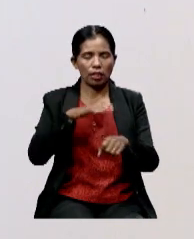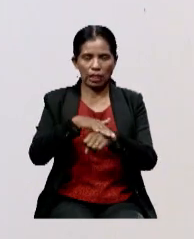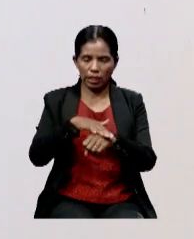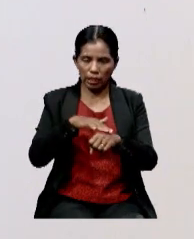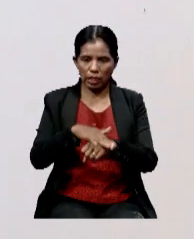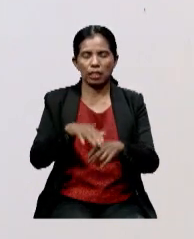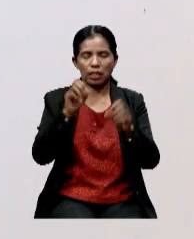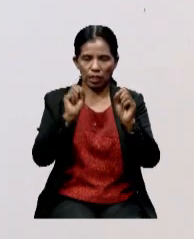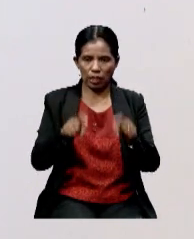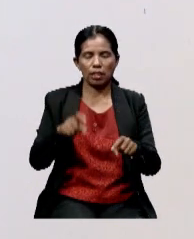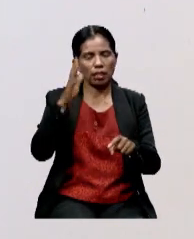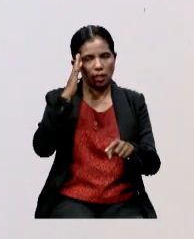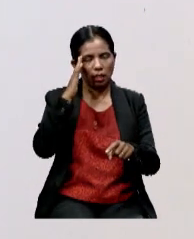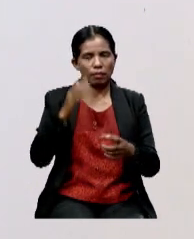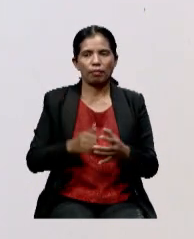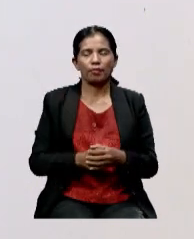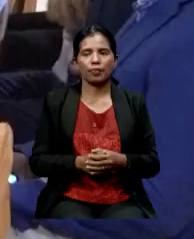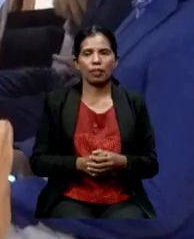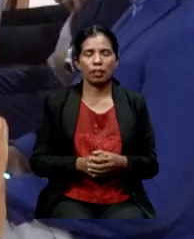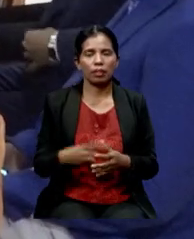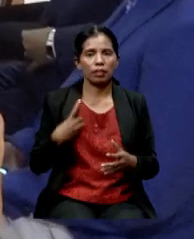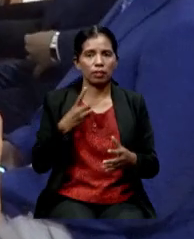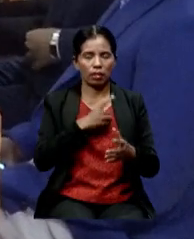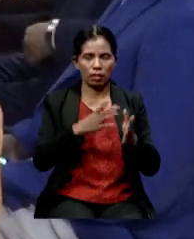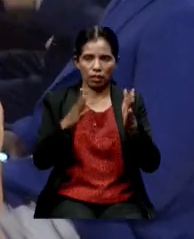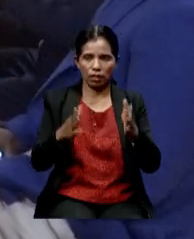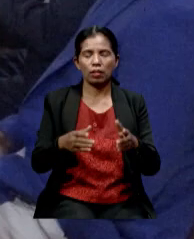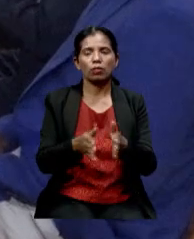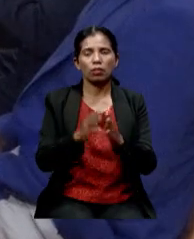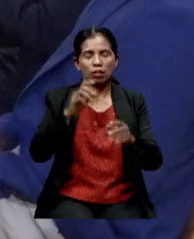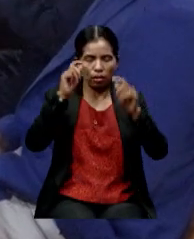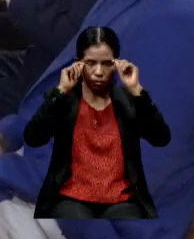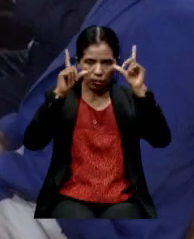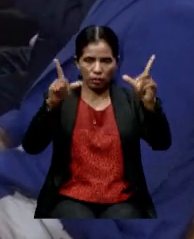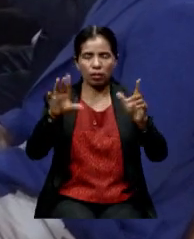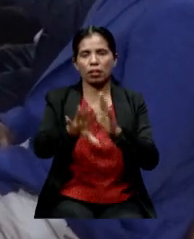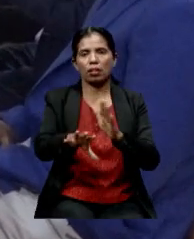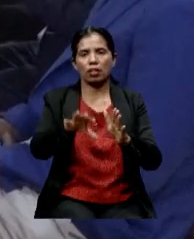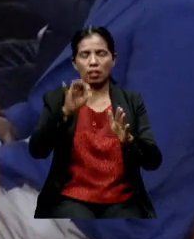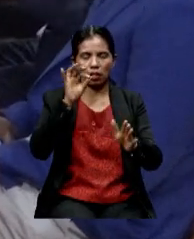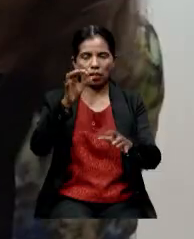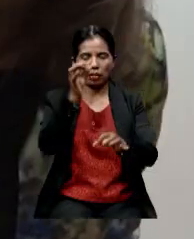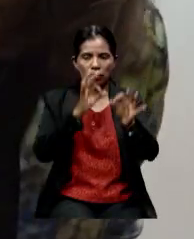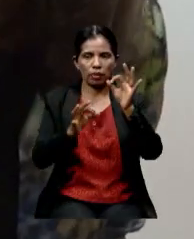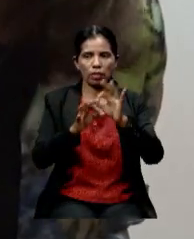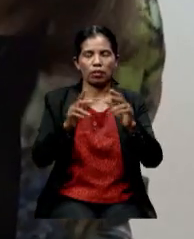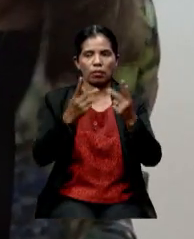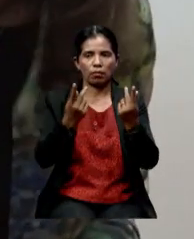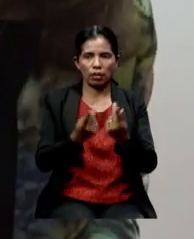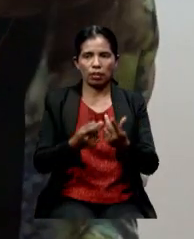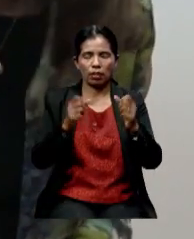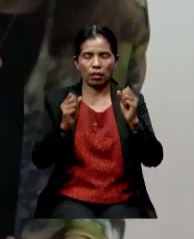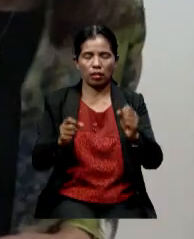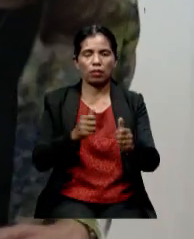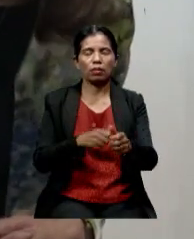ita tengi hatene. Diplomata Timoruan Nemos, husu ba Timoruan nang sanu reseng lima nebe sei hetan konfiansa husi kompanya ne atu